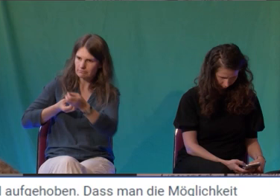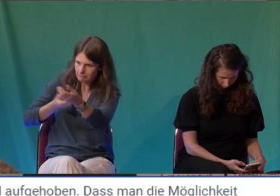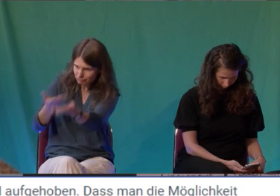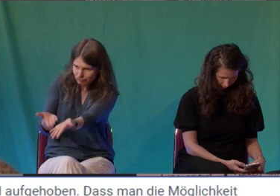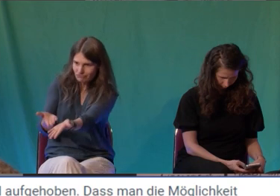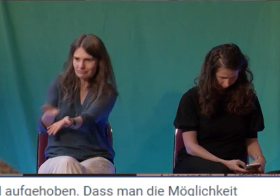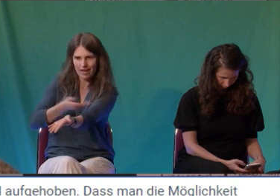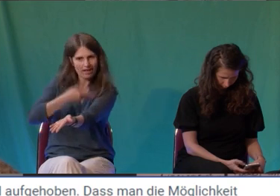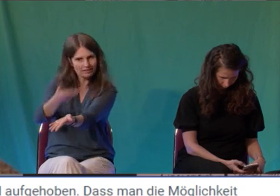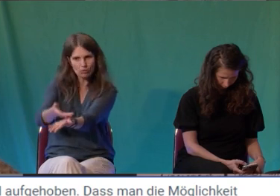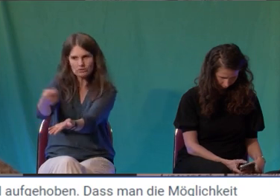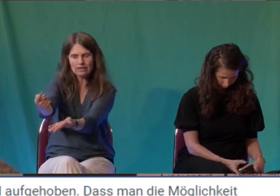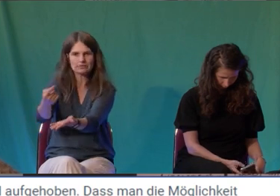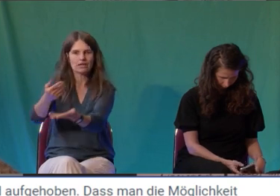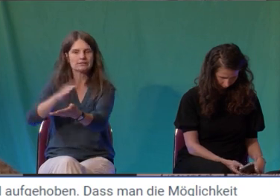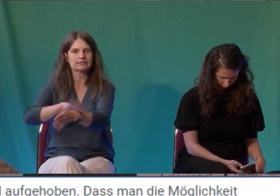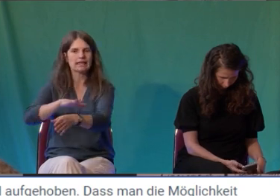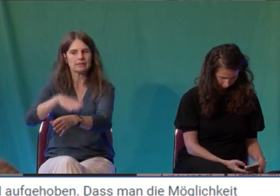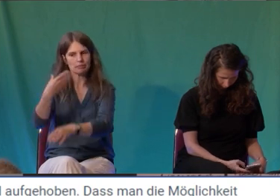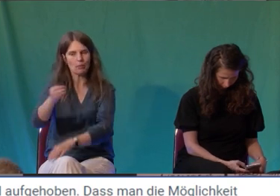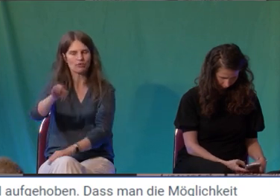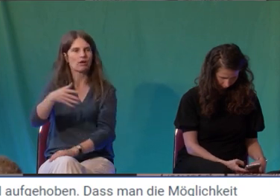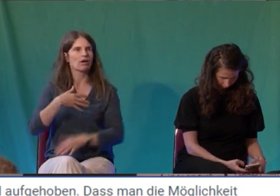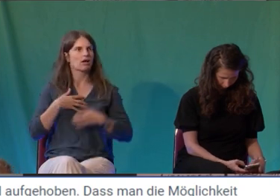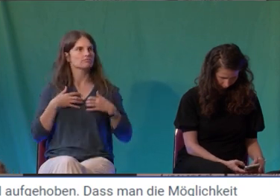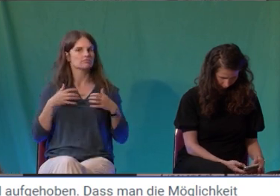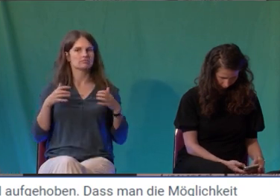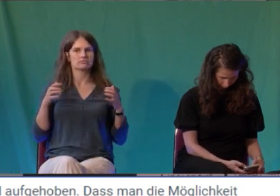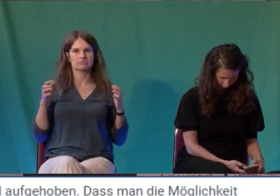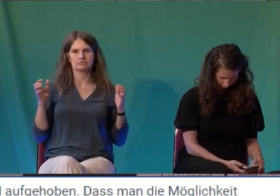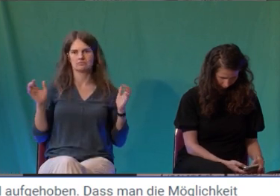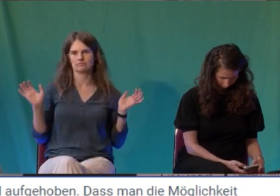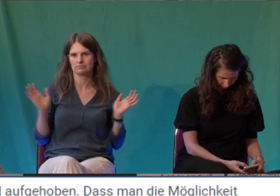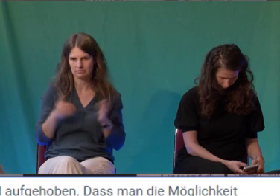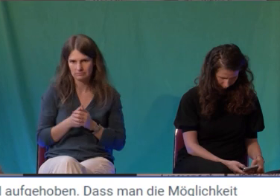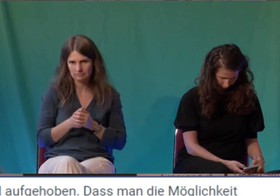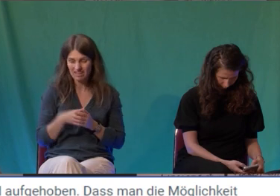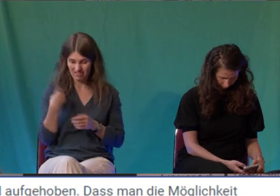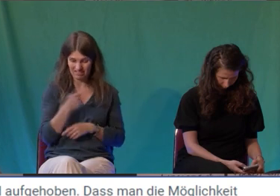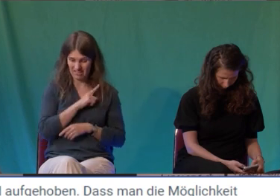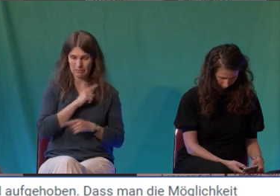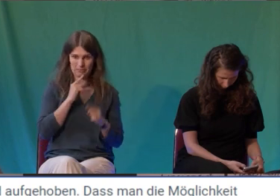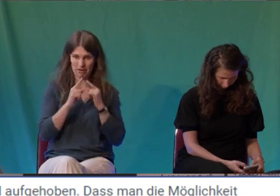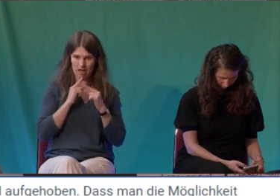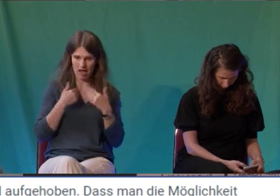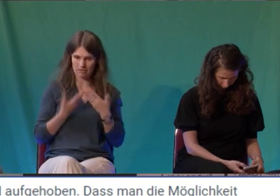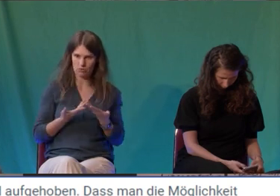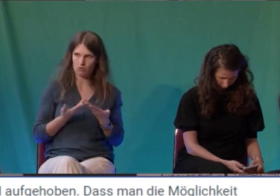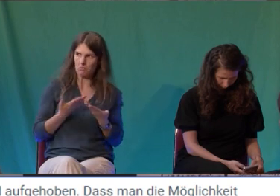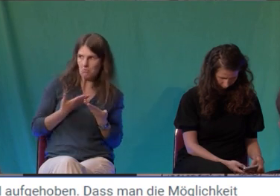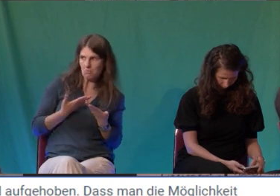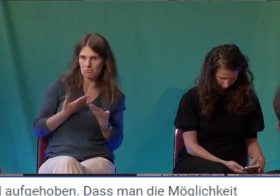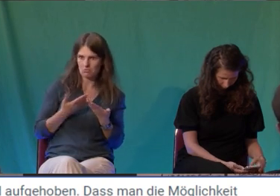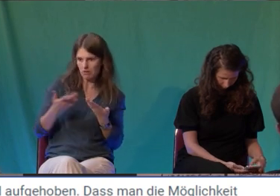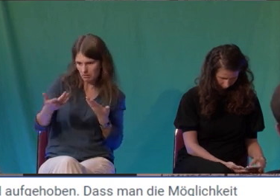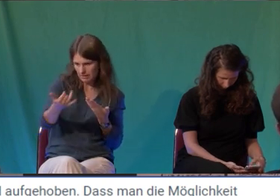und dass man da auch erstmal oder wie auch als Berater erstmal erfahren wie ist denn die Lebenslage und wo können wir denn gut ansetzen mit unserer Beratung